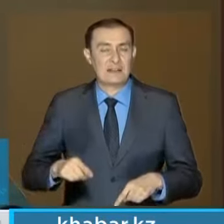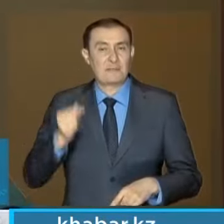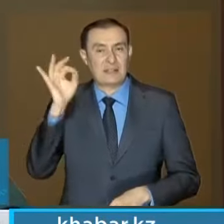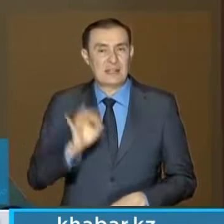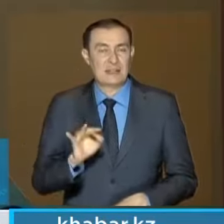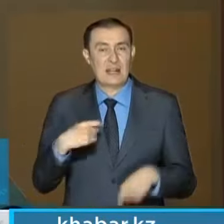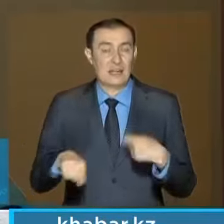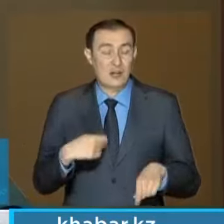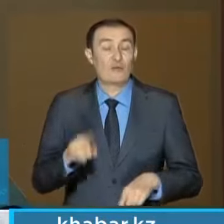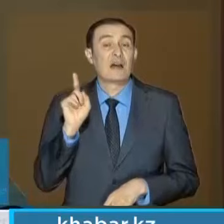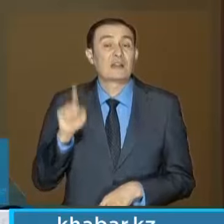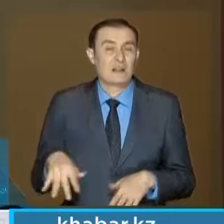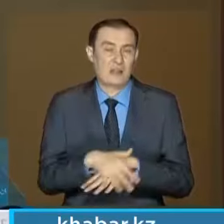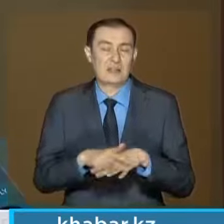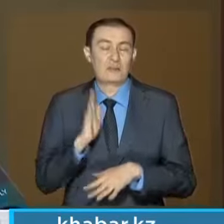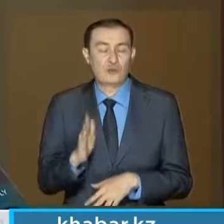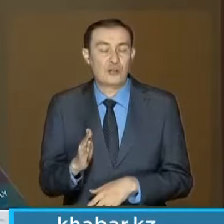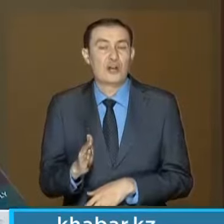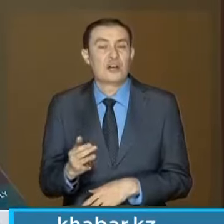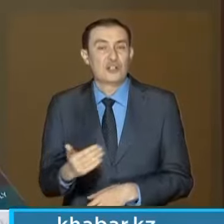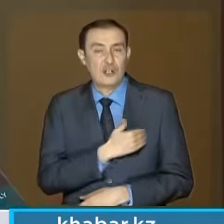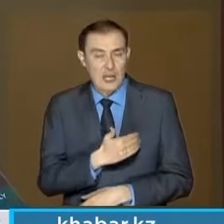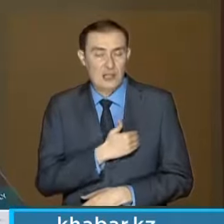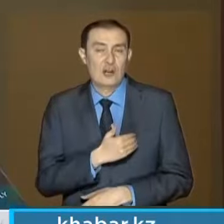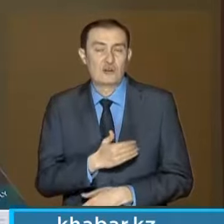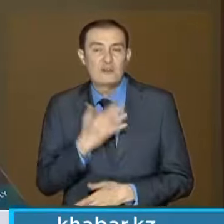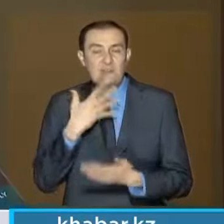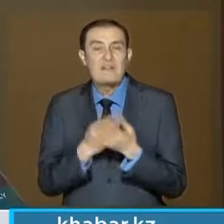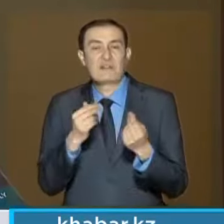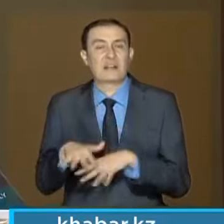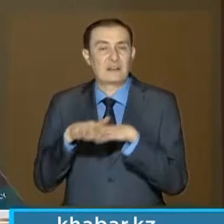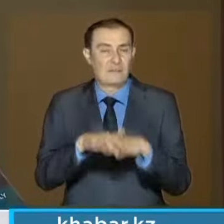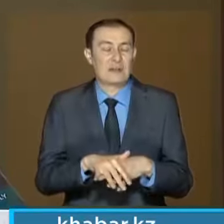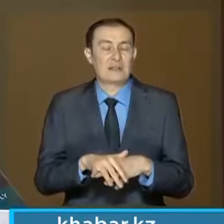рынке вот тогда население будет заинтересовано вкладывать свои деньги в систему здравохранения